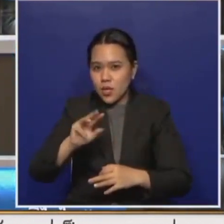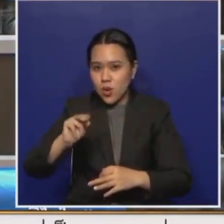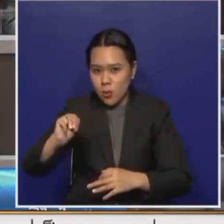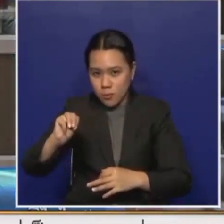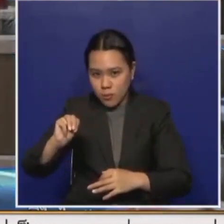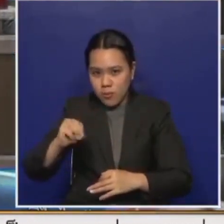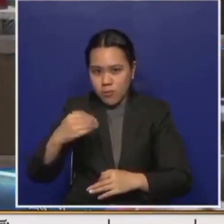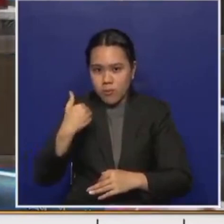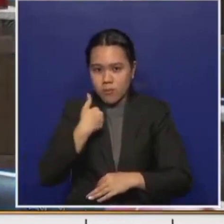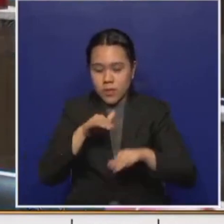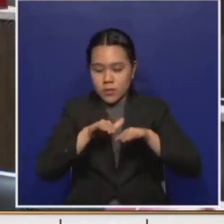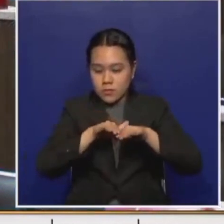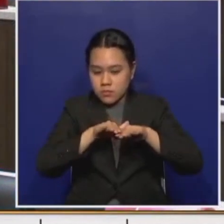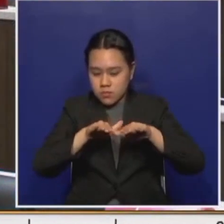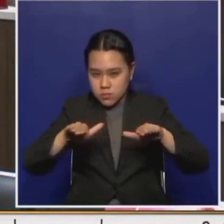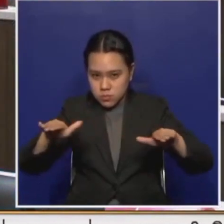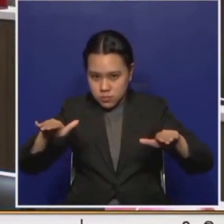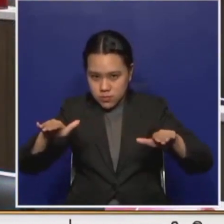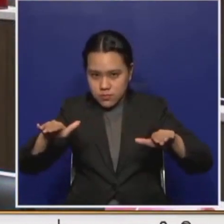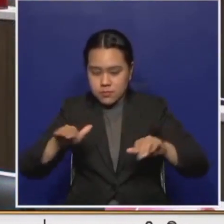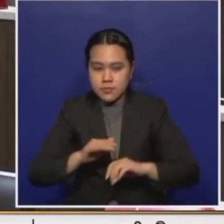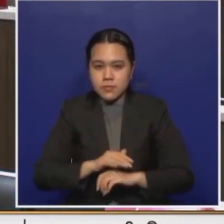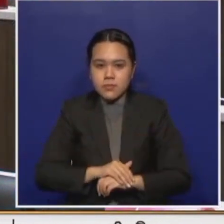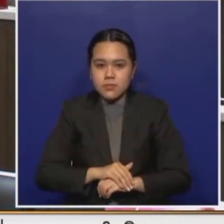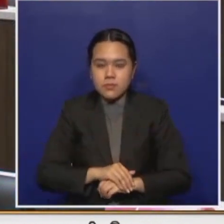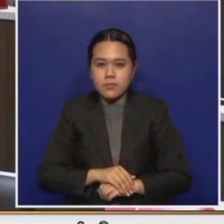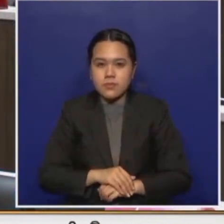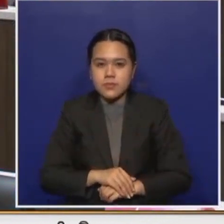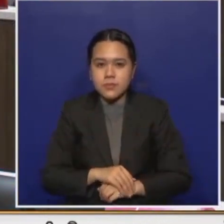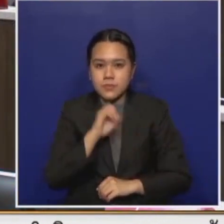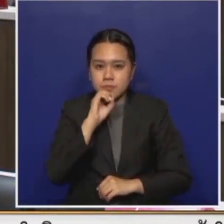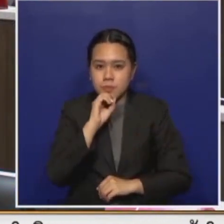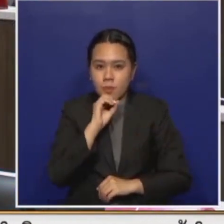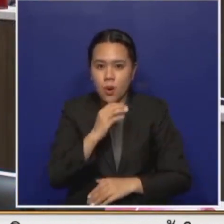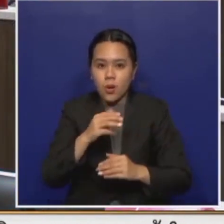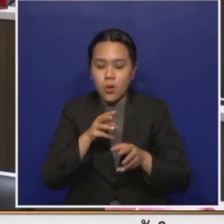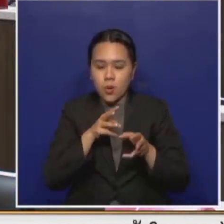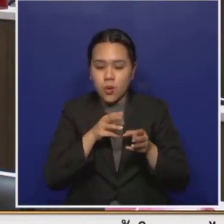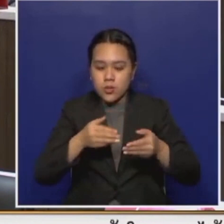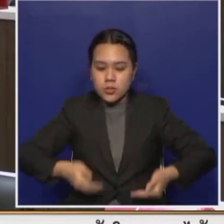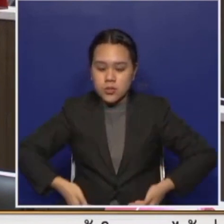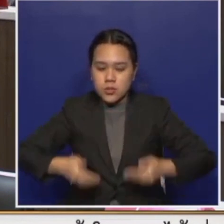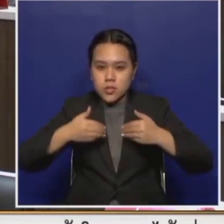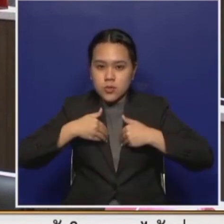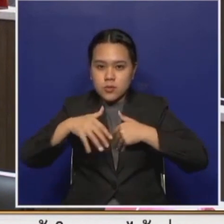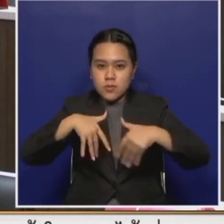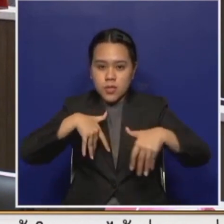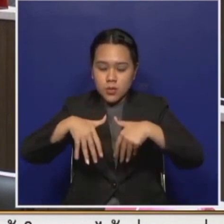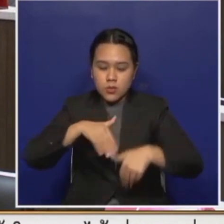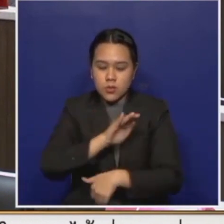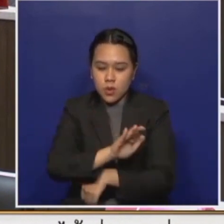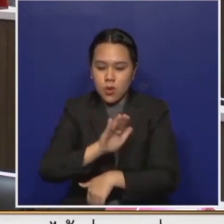ออกมารถการที่มากําหนดวิถีชีวตของประเทศเรา ขพนปชาชนใคนบานเรา